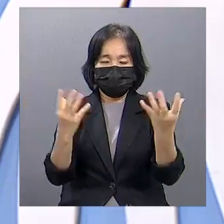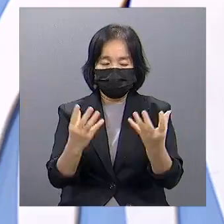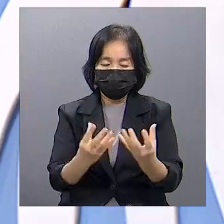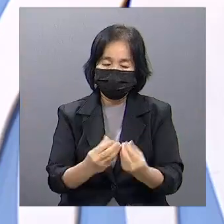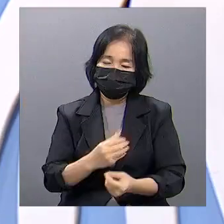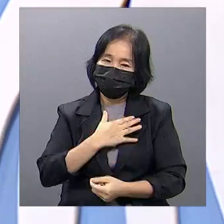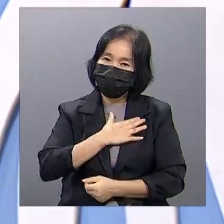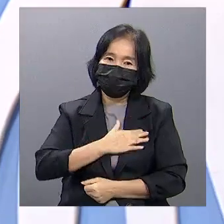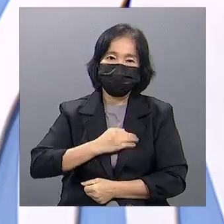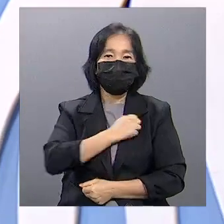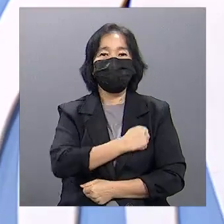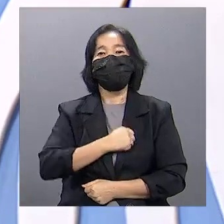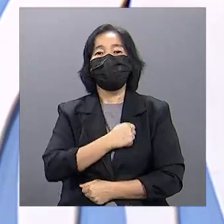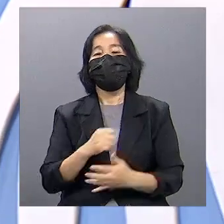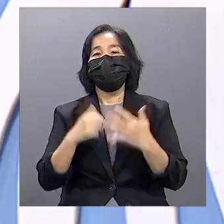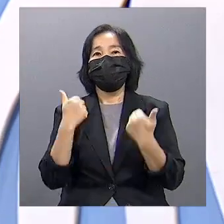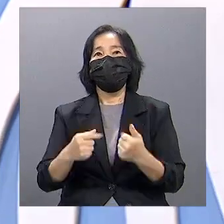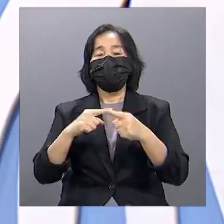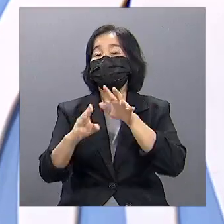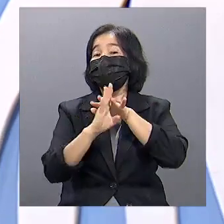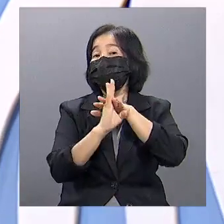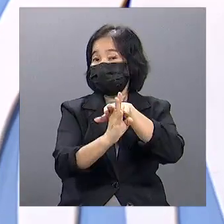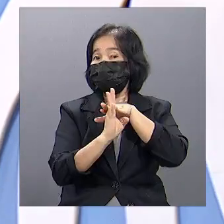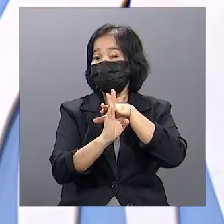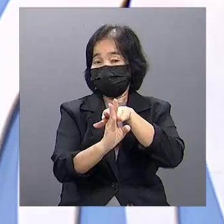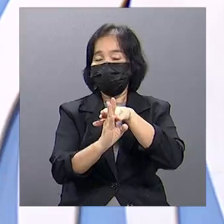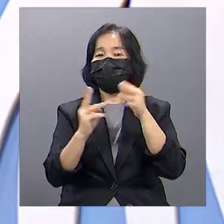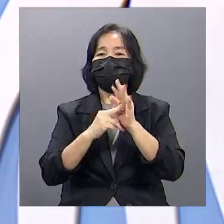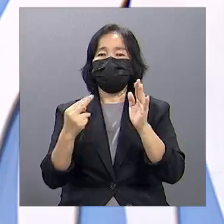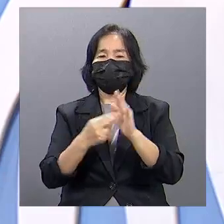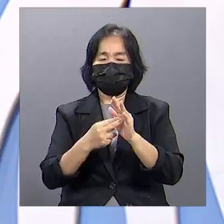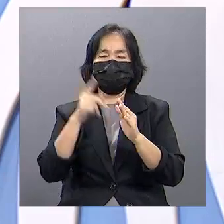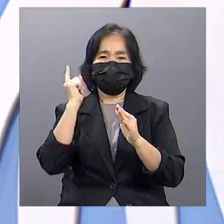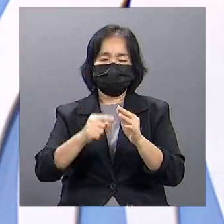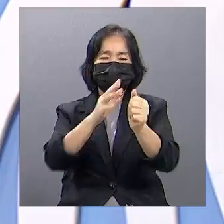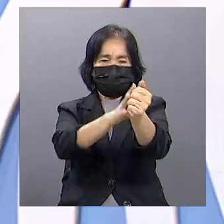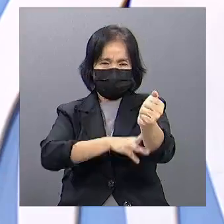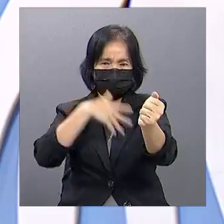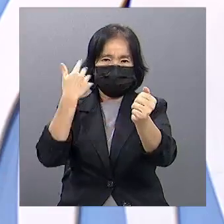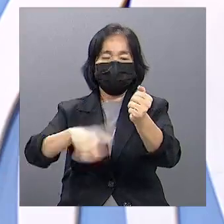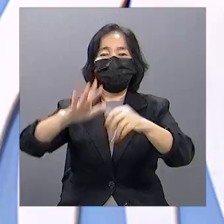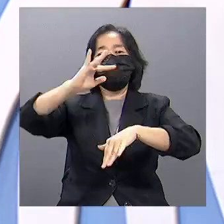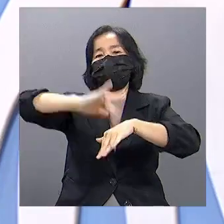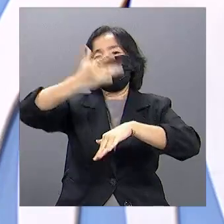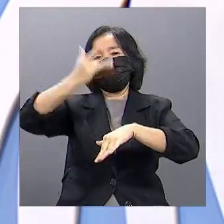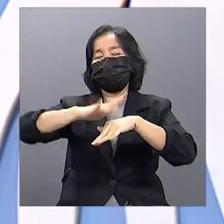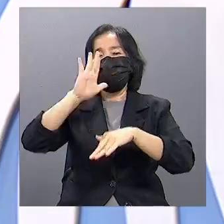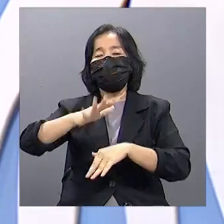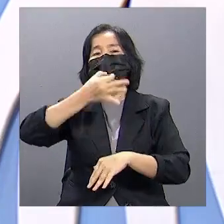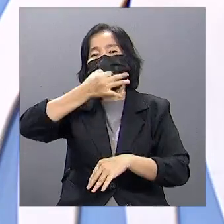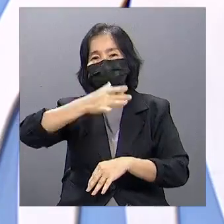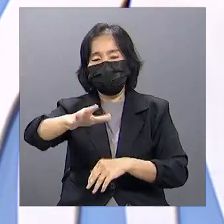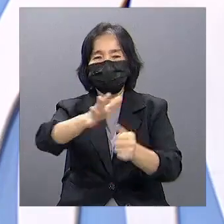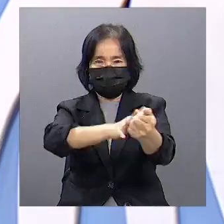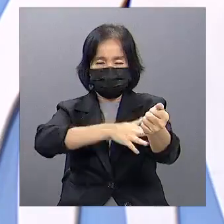แน่นอนว่าในเรื่องของฉลามเองนะคะเป็นสัตว์ผู้ล่าที่อยู่ในระบบนิเวศสูงสุดในท้องทะเลคุณผู้ชมและไม่ได้เป็นสัตว์เศรษ